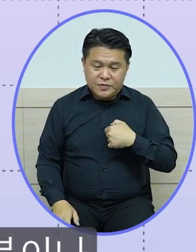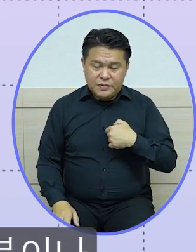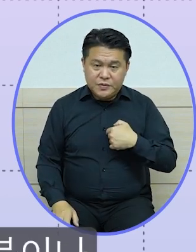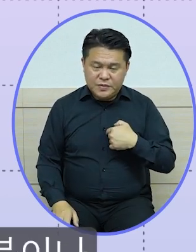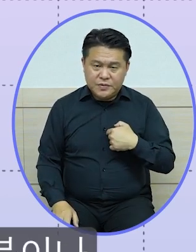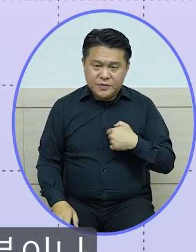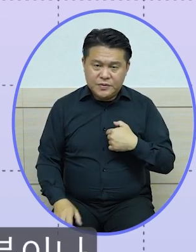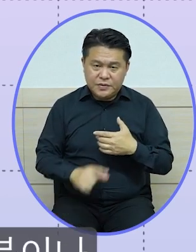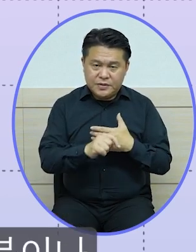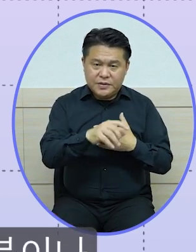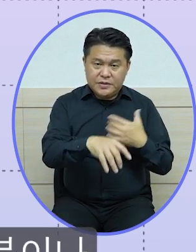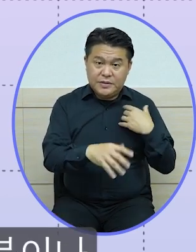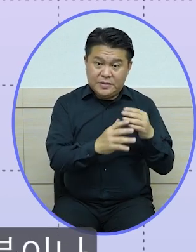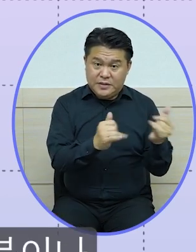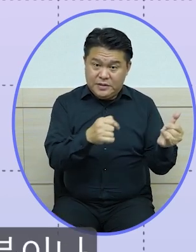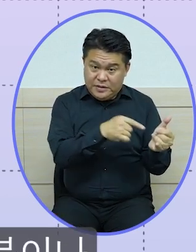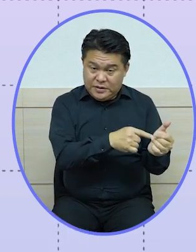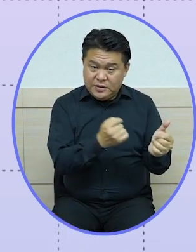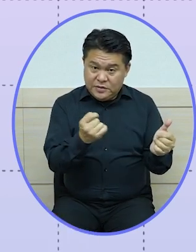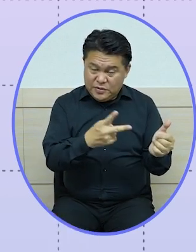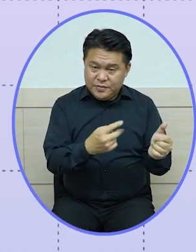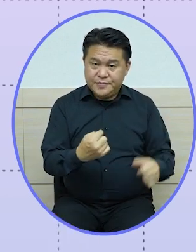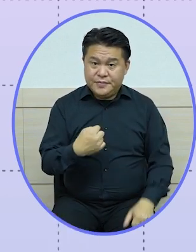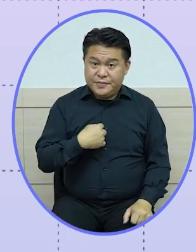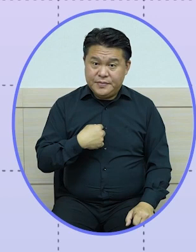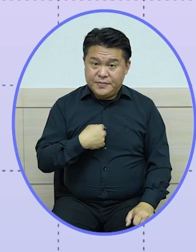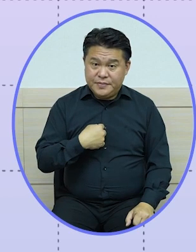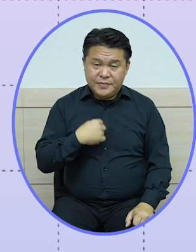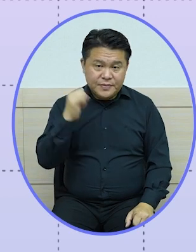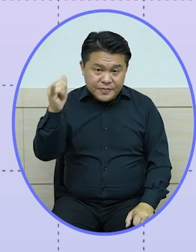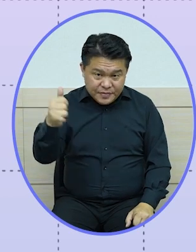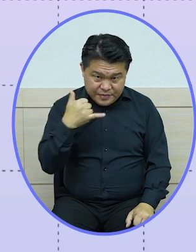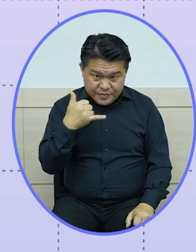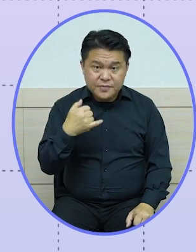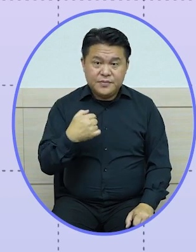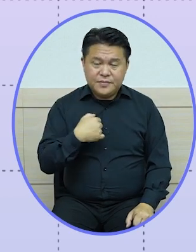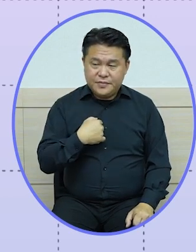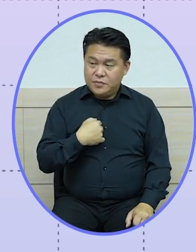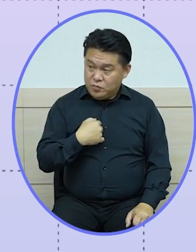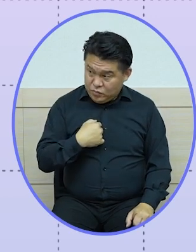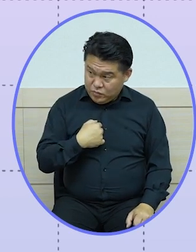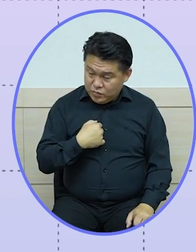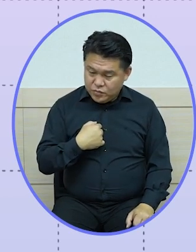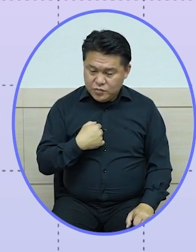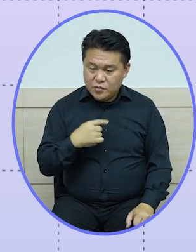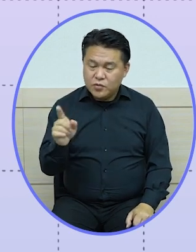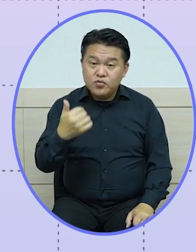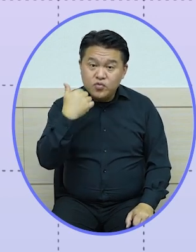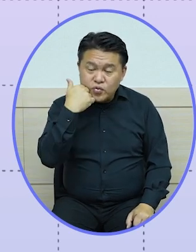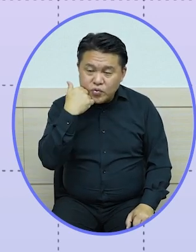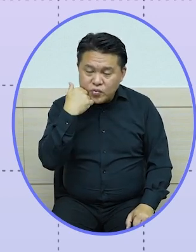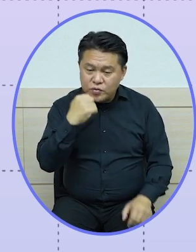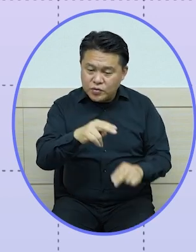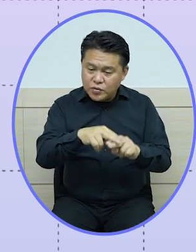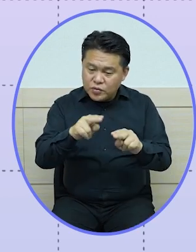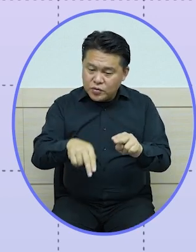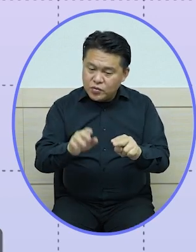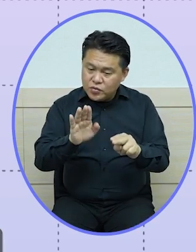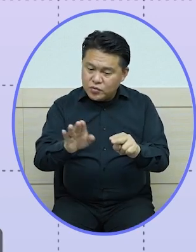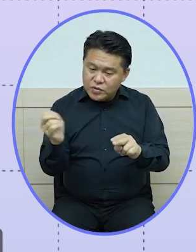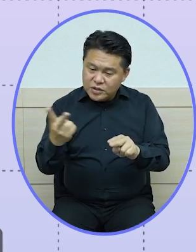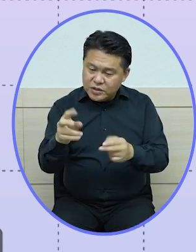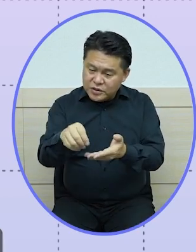한국장애인개발원 지역별 담당자분이나 아니면 저한테 따로 연락을 주셔서 누구누구 분이 지금 중도